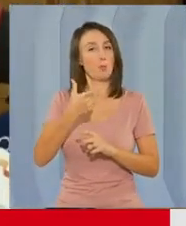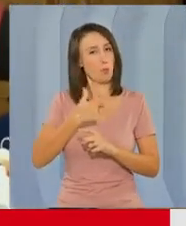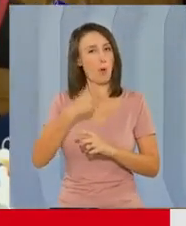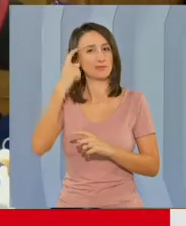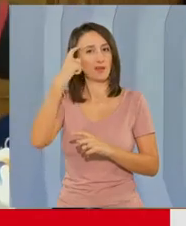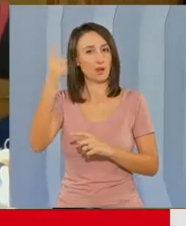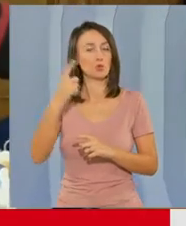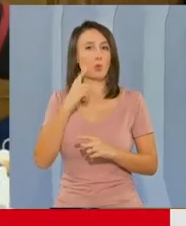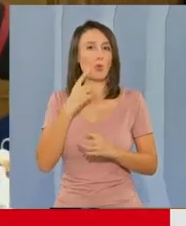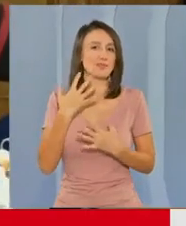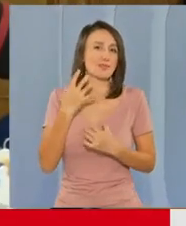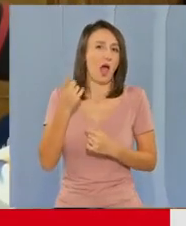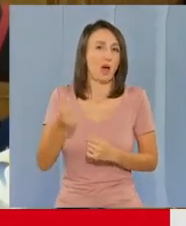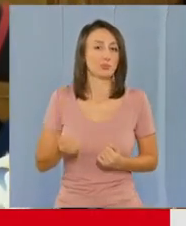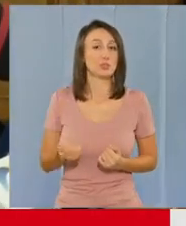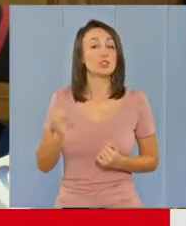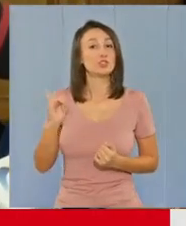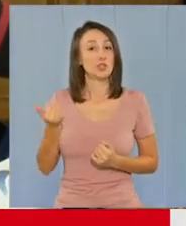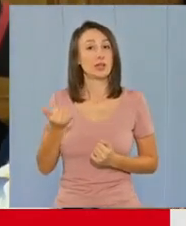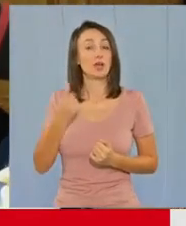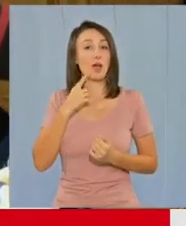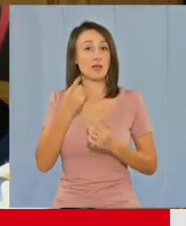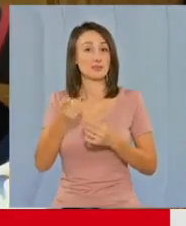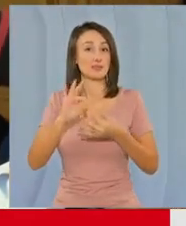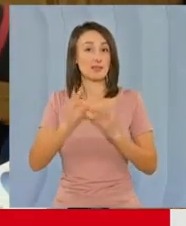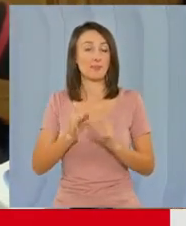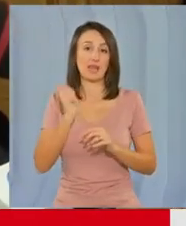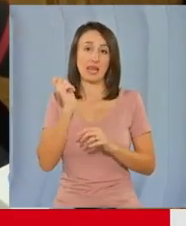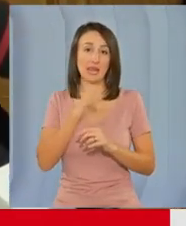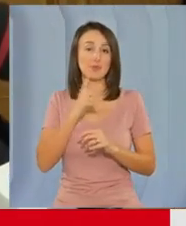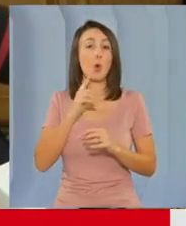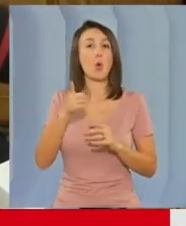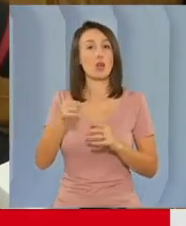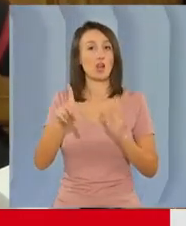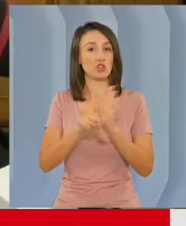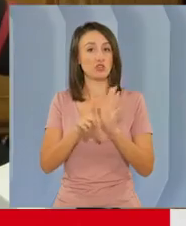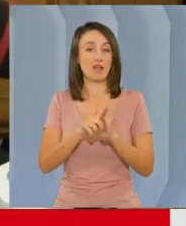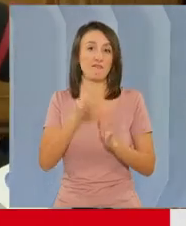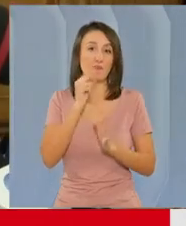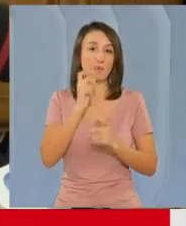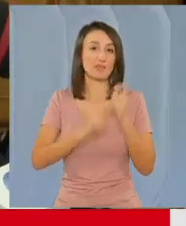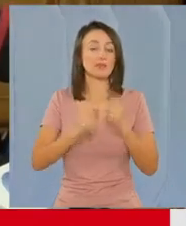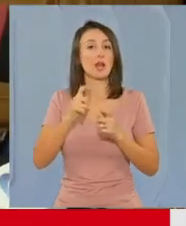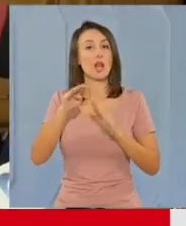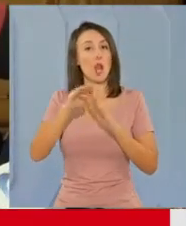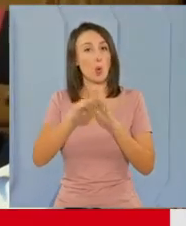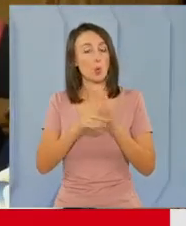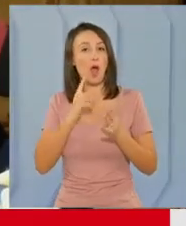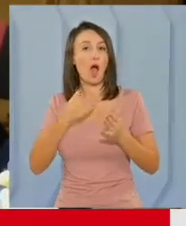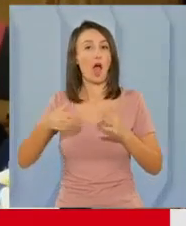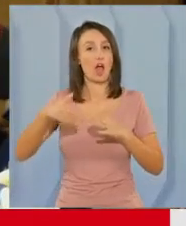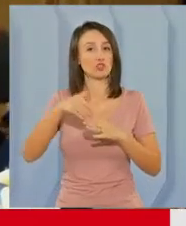fi considerată o vulnerabilitate în contextul lipsei unei legislații care să vorbească despre reguli de